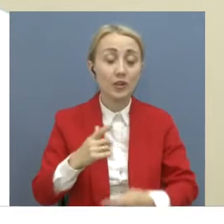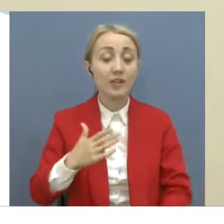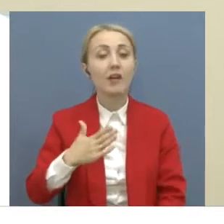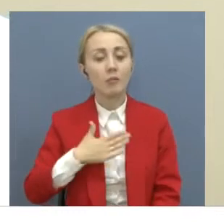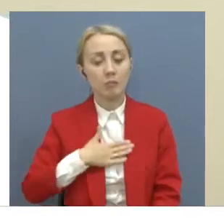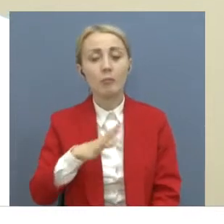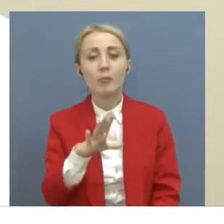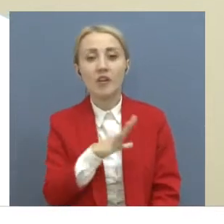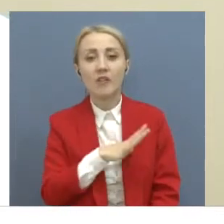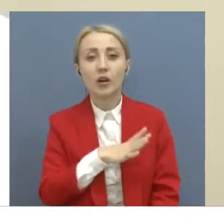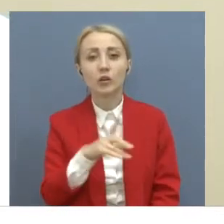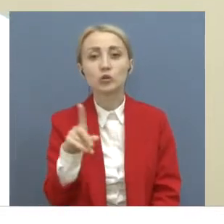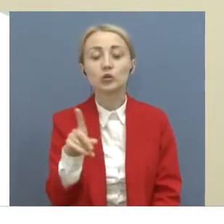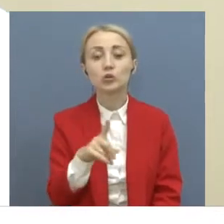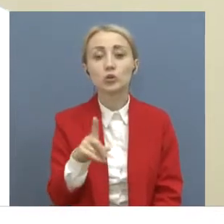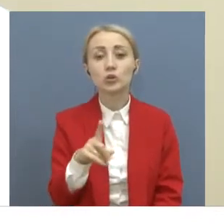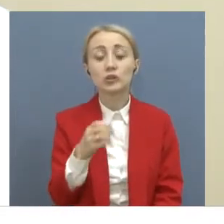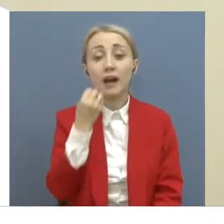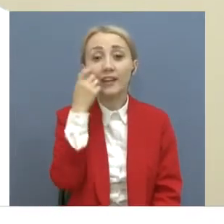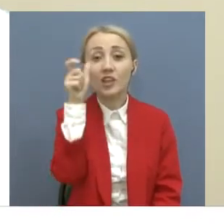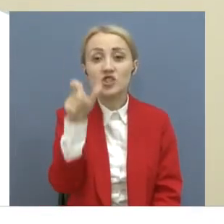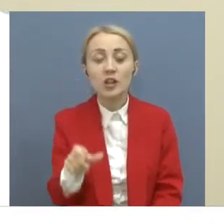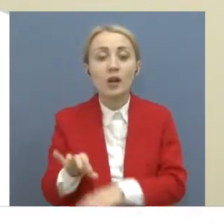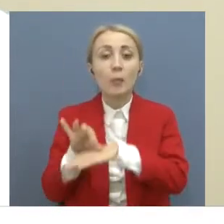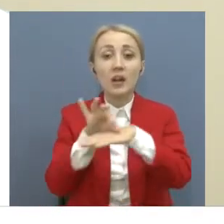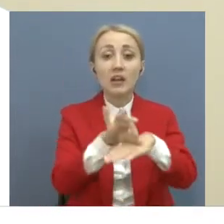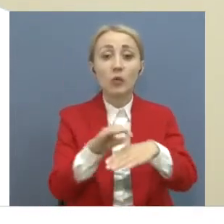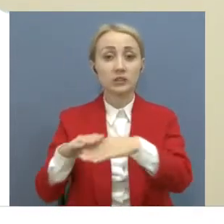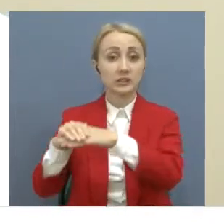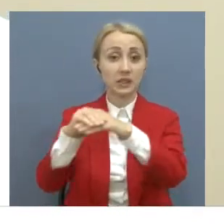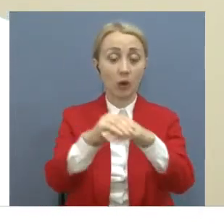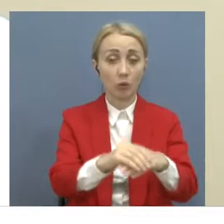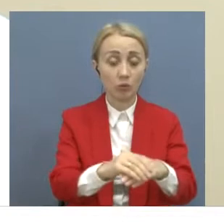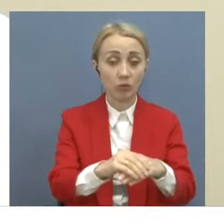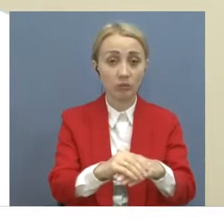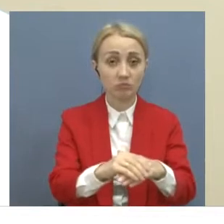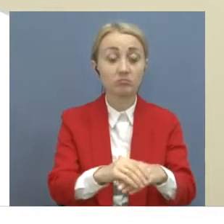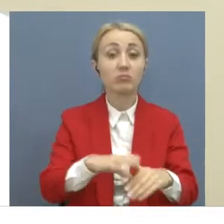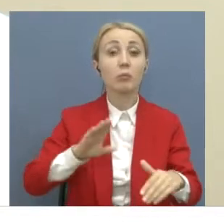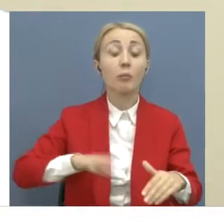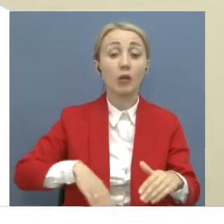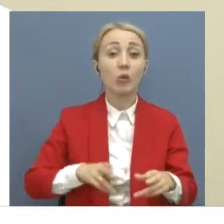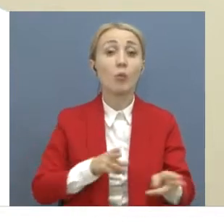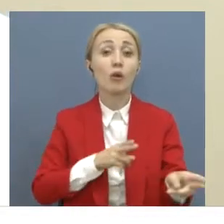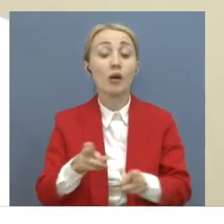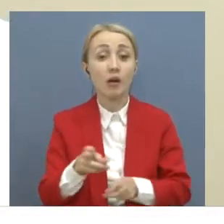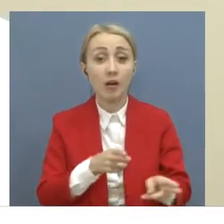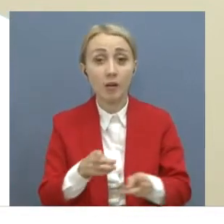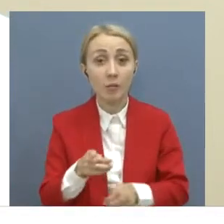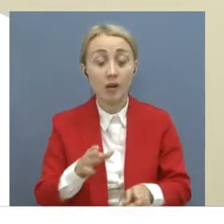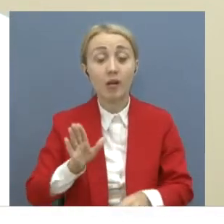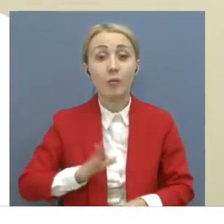мейірімділік қажет. Бізге мүлдем көз жанарынан айырылған адамдар келіп жатады. Операциядан кейінгі олардың көзіндегі қуаныштың ұшқыны бізге мотивация